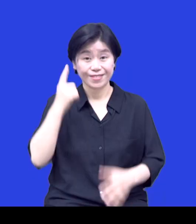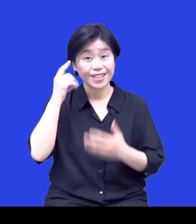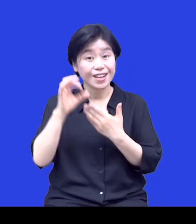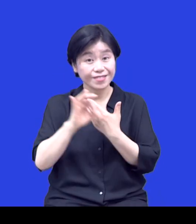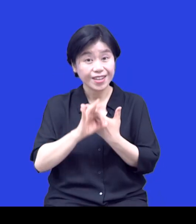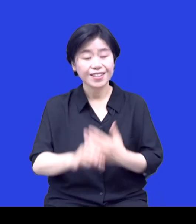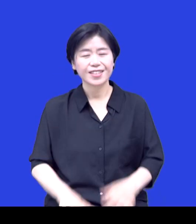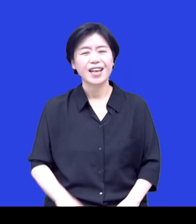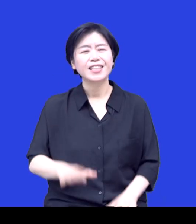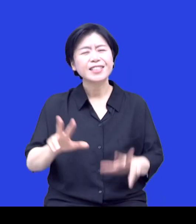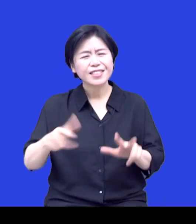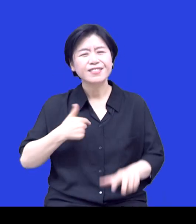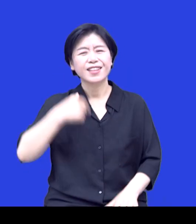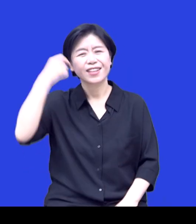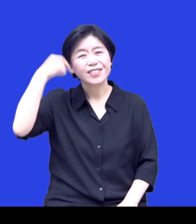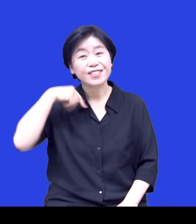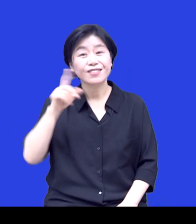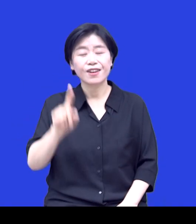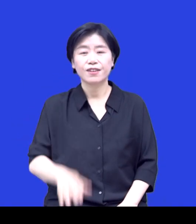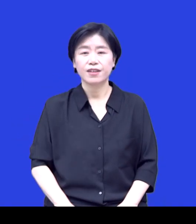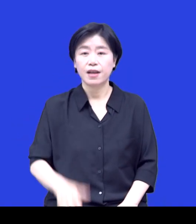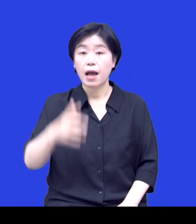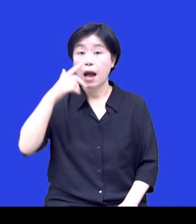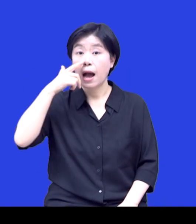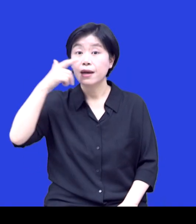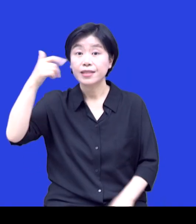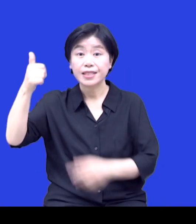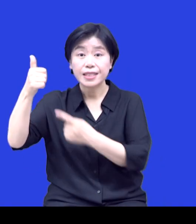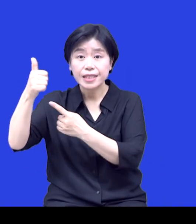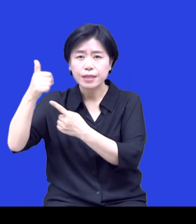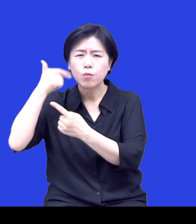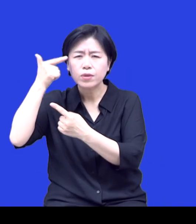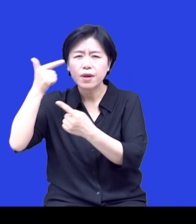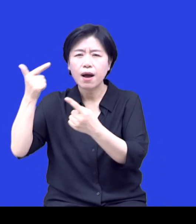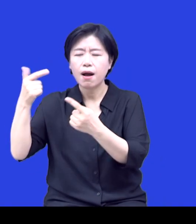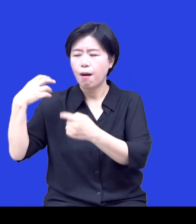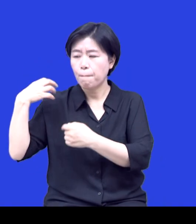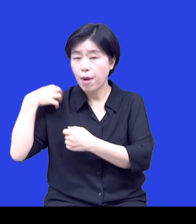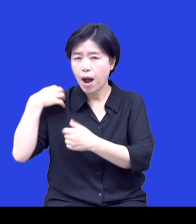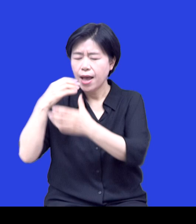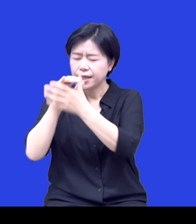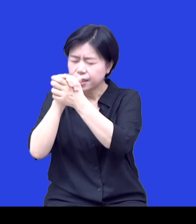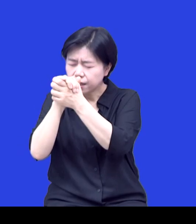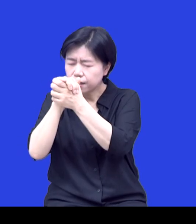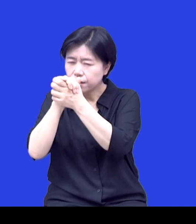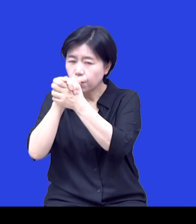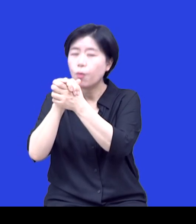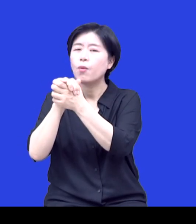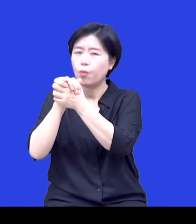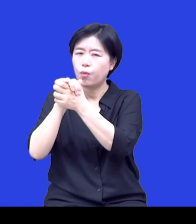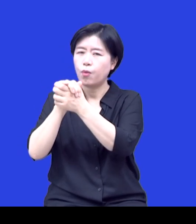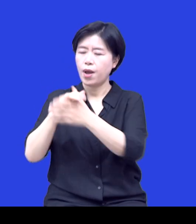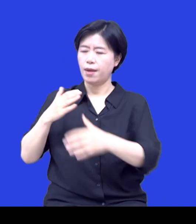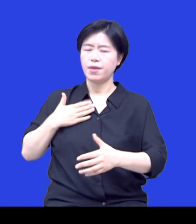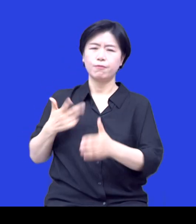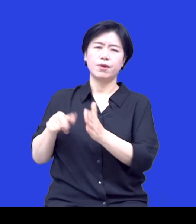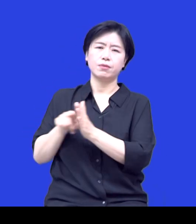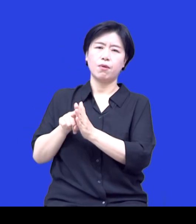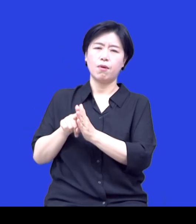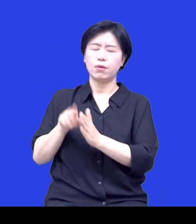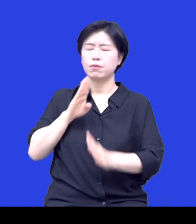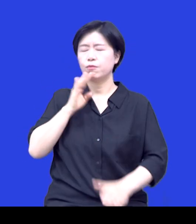왜냐하면은 제가 느껴요. 아버지의 그 기도가 쌓여 있었다는 맞아요, 것을. 맞아요. 우리 할아버님이 장로님이셨고 네.